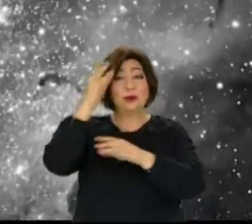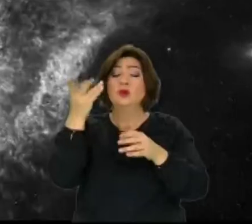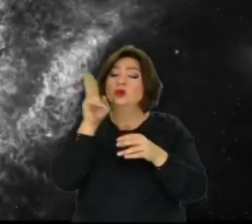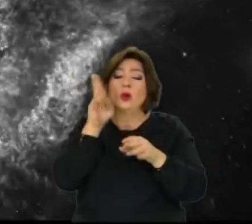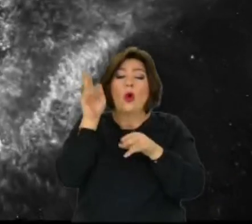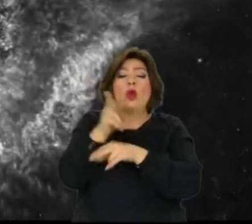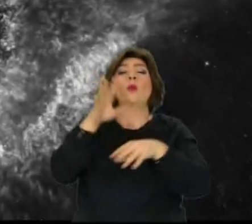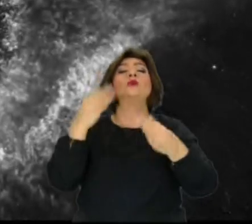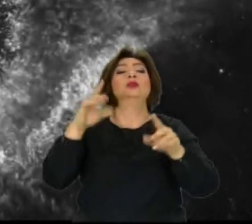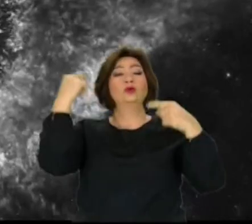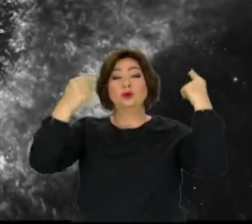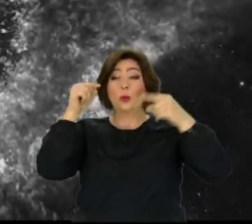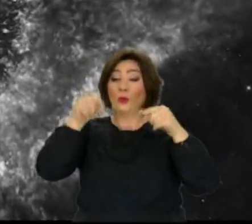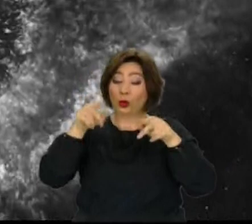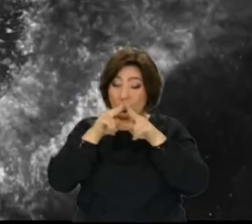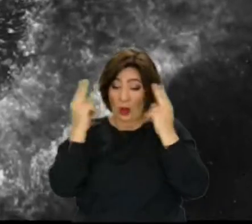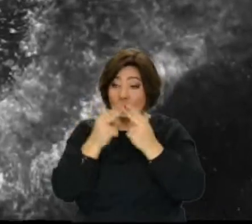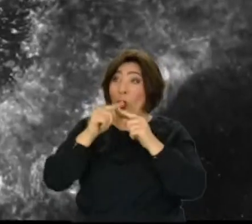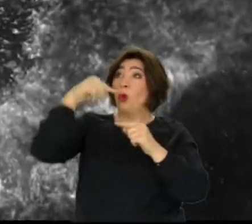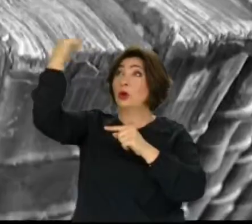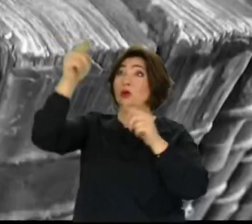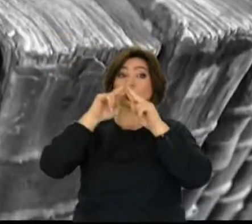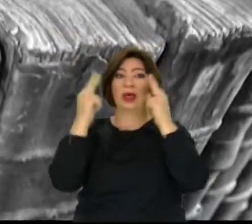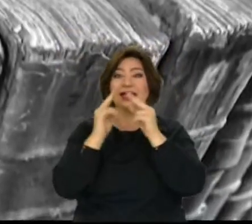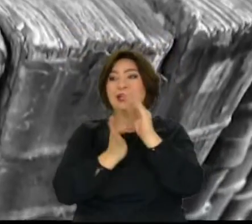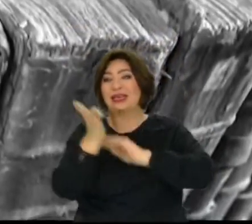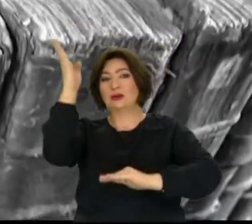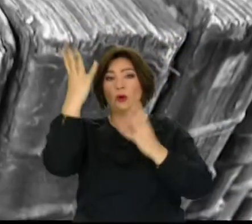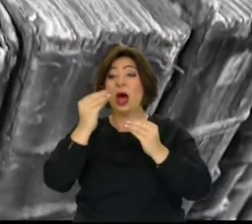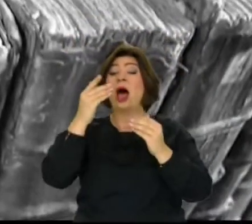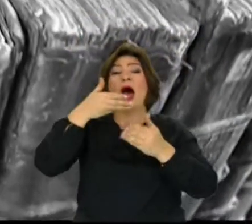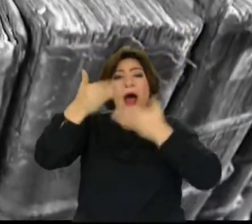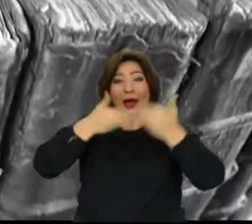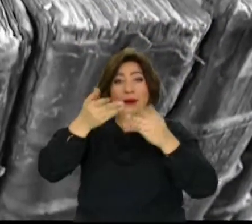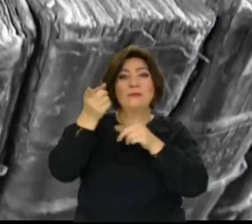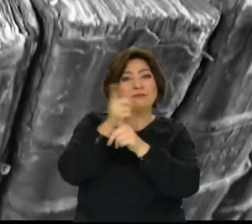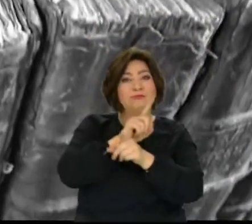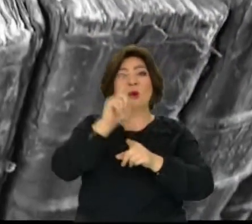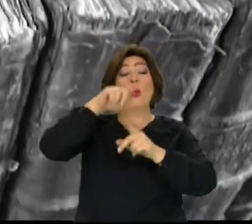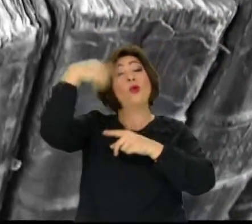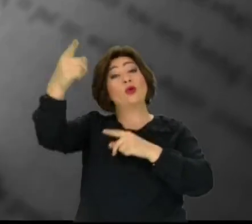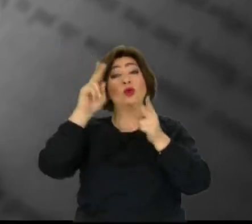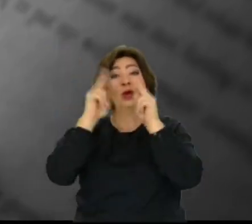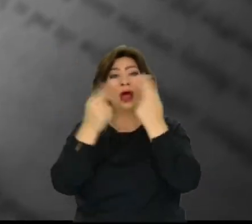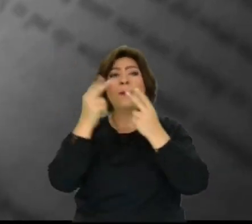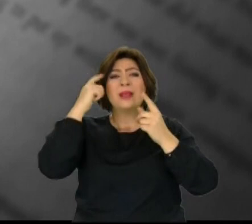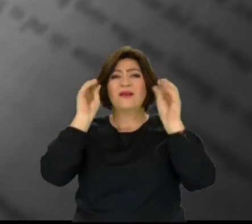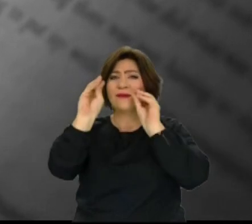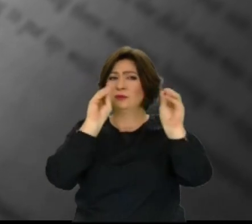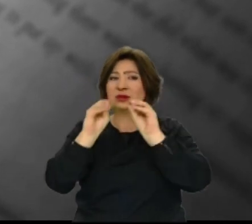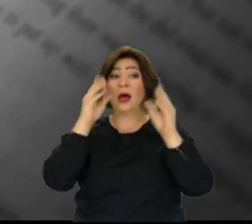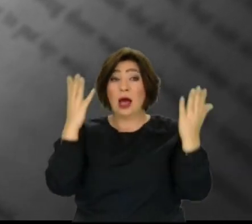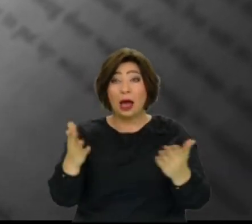olmayacağı düşüncesi bu dünyanın öteki dünyaya geçiş kapısı olduğunu anlatır. Ayet ve hadis gibi kaynaklarda öteki dünyaya ait birçok bilgi verilmiştir. Ancak doğru